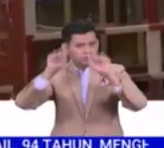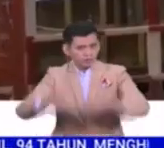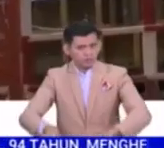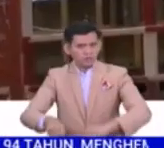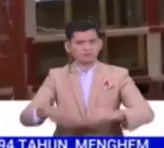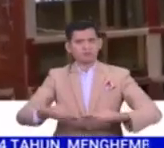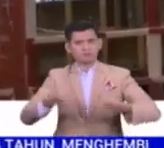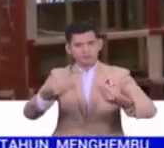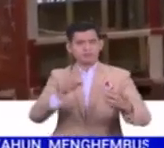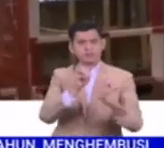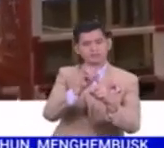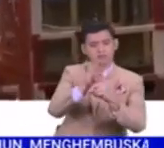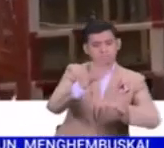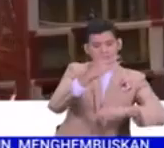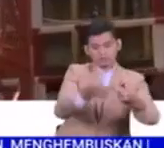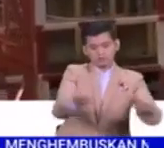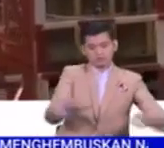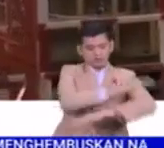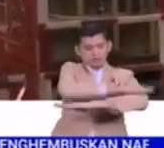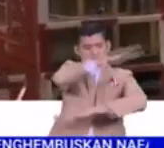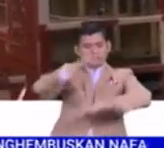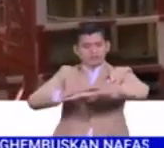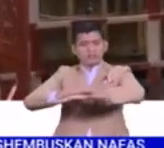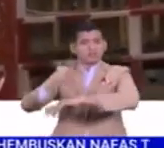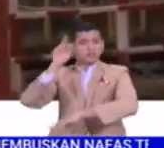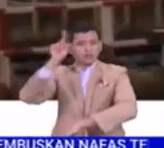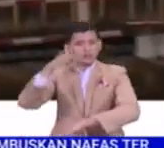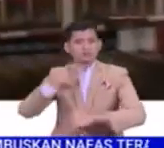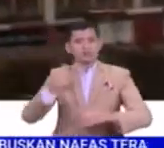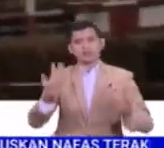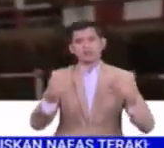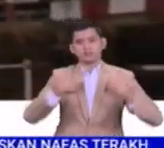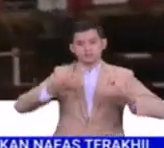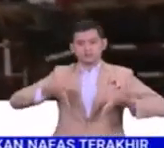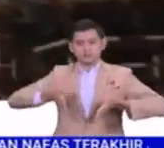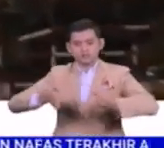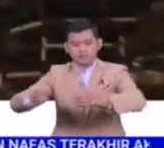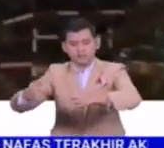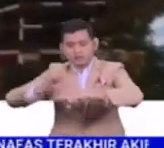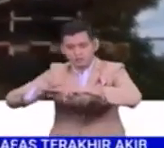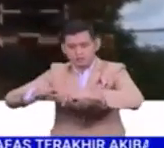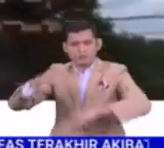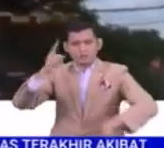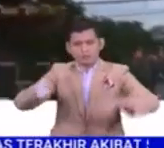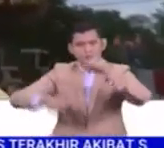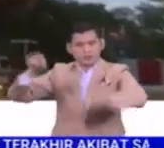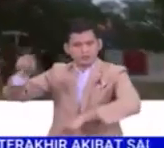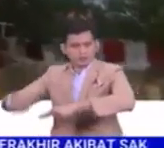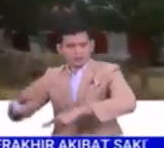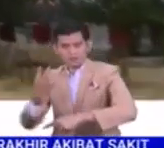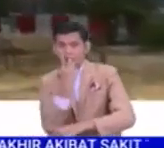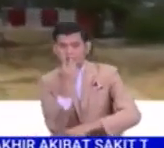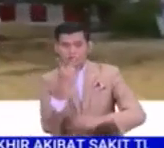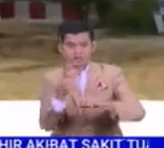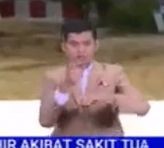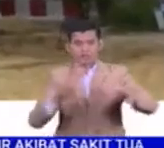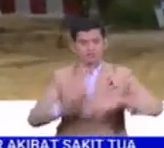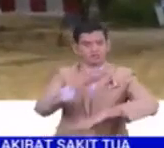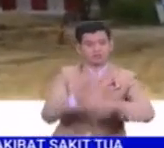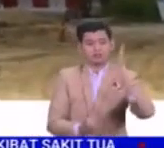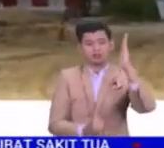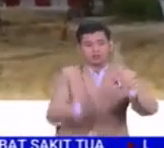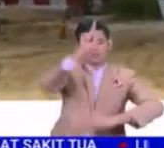kawasan berbukit. Di Kelantan, pembinaan laluan rel mengambil kira pelbagai sudut termasuk ketinggian jambatan